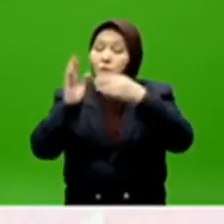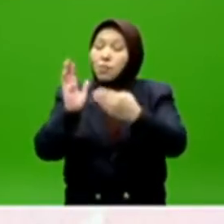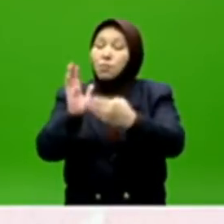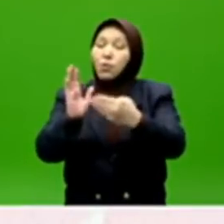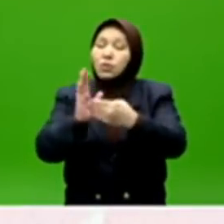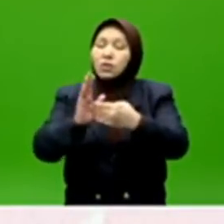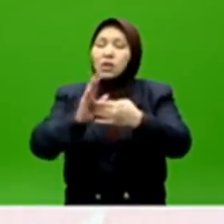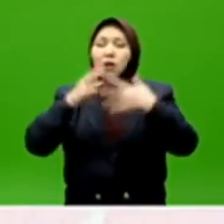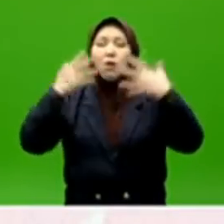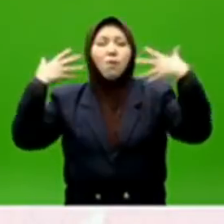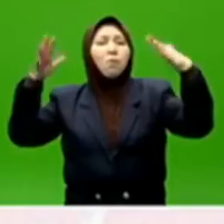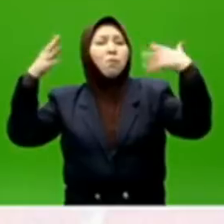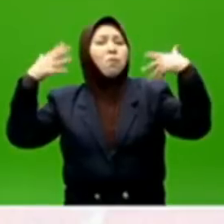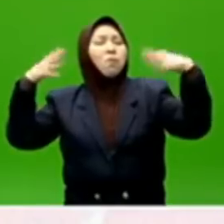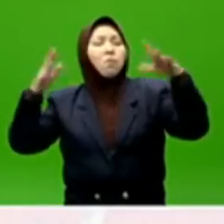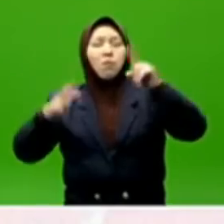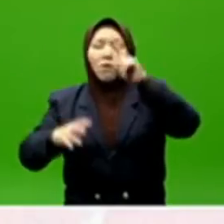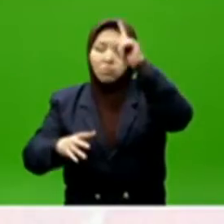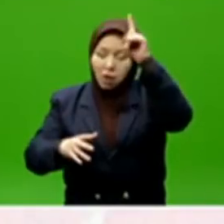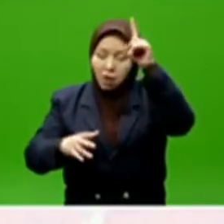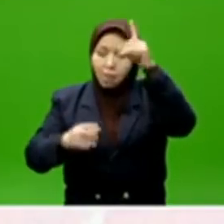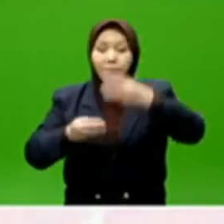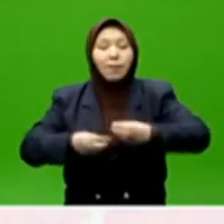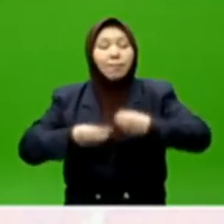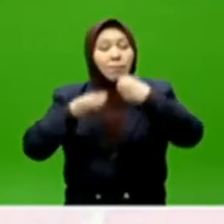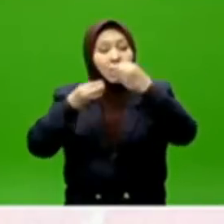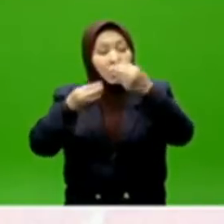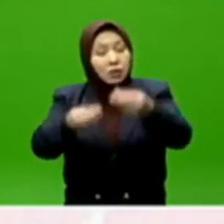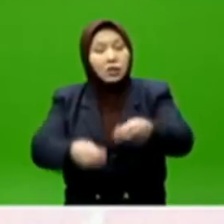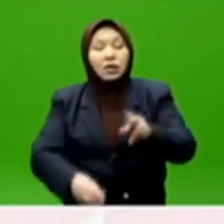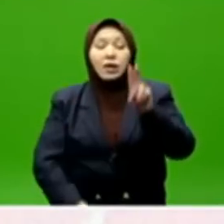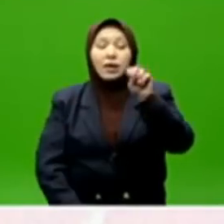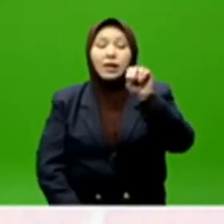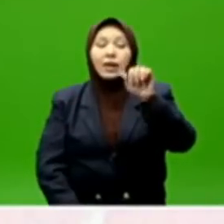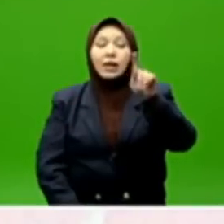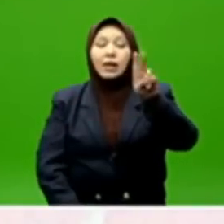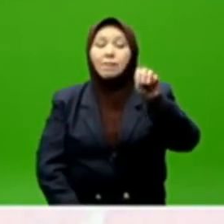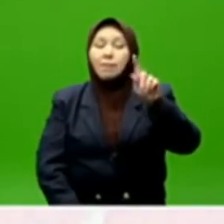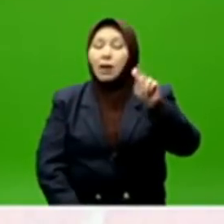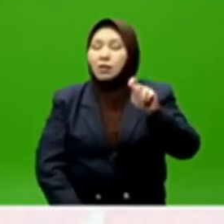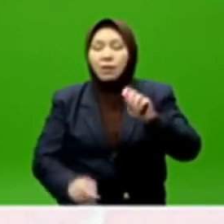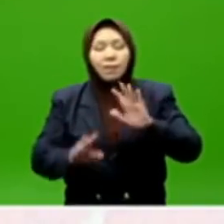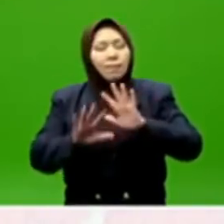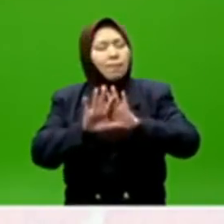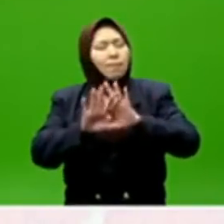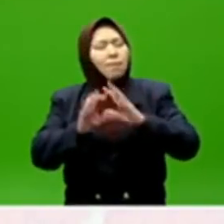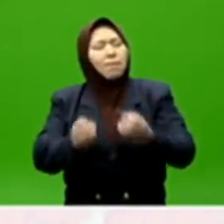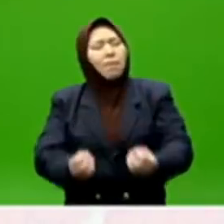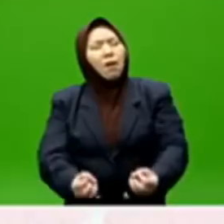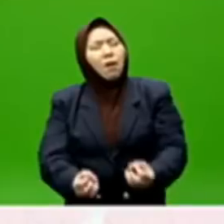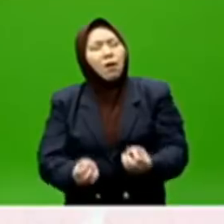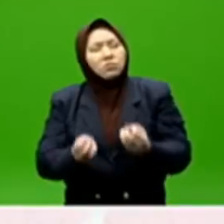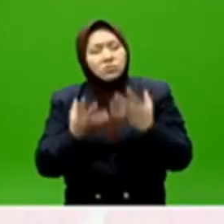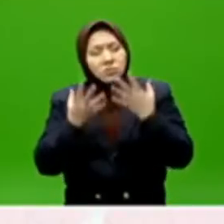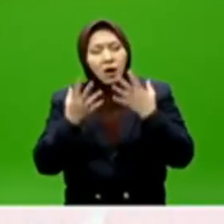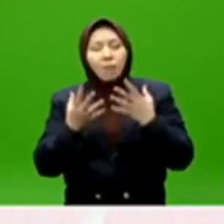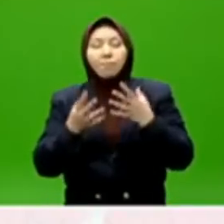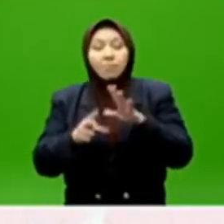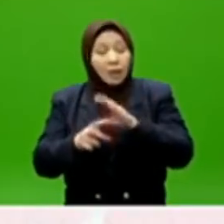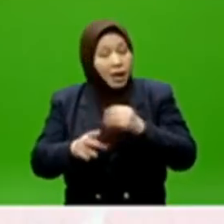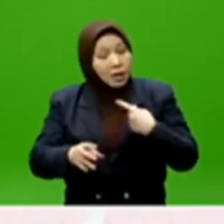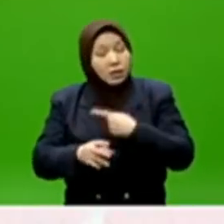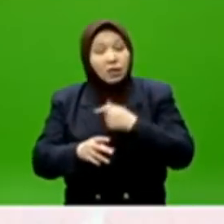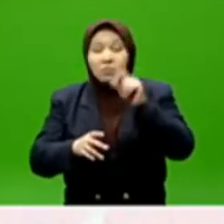kehebatan Allah Subhanahu Wa Taala memberi nikmat tidak terkira. Ini perkara yang perlu kita faham, tetapi ada